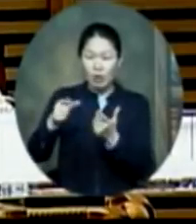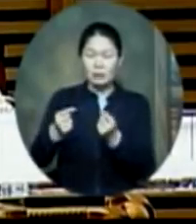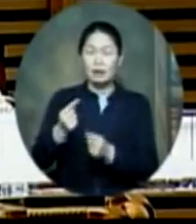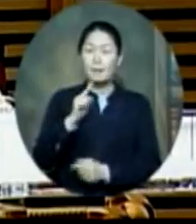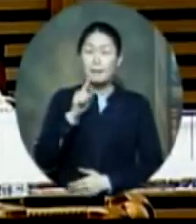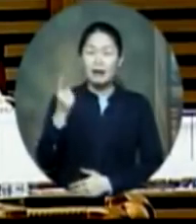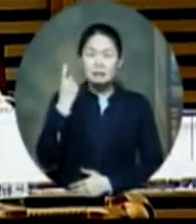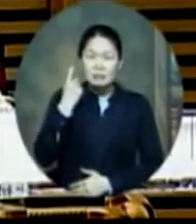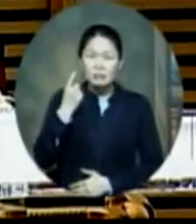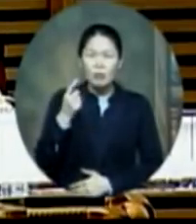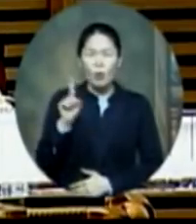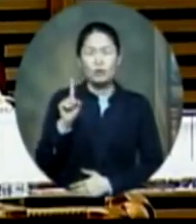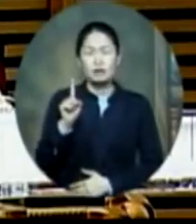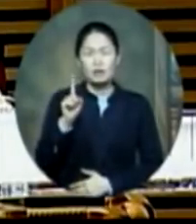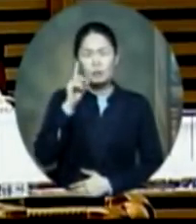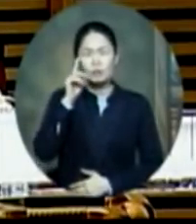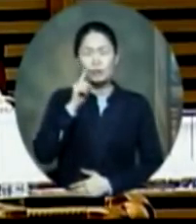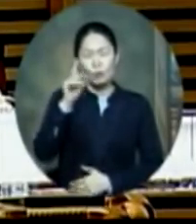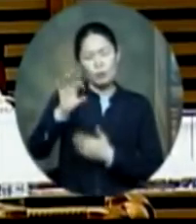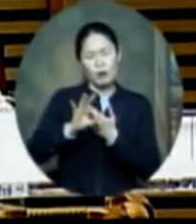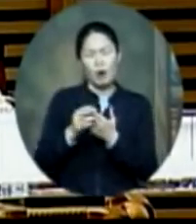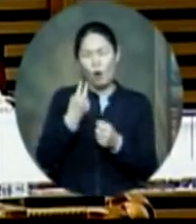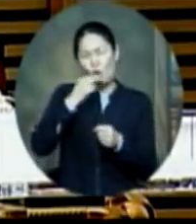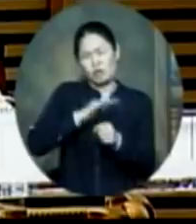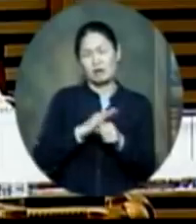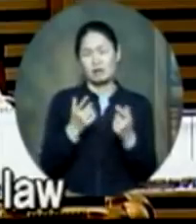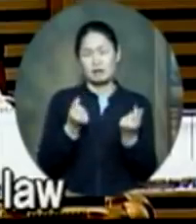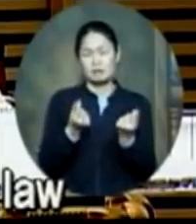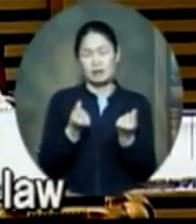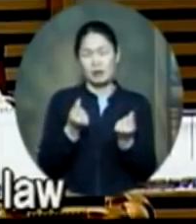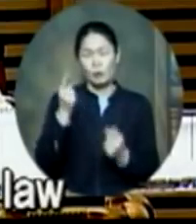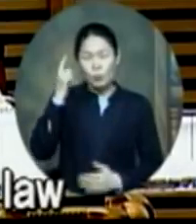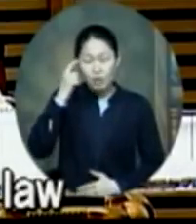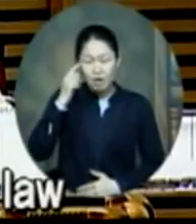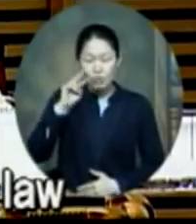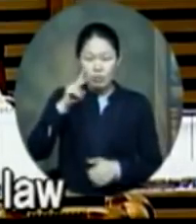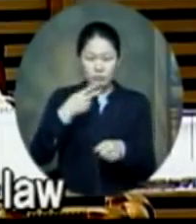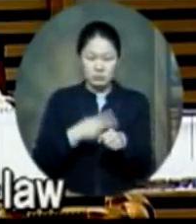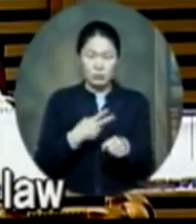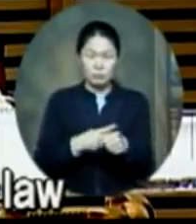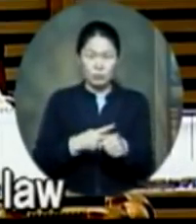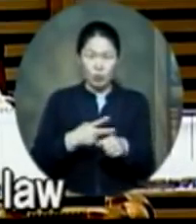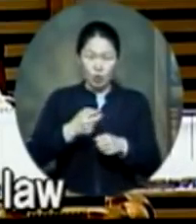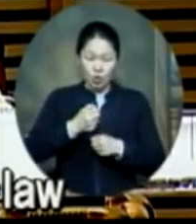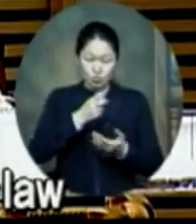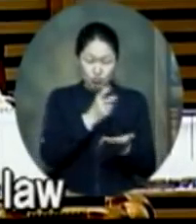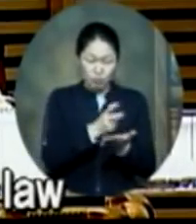듣는 것은 좀 억울한 감이 있습니다. 왜냐하면 사도 바울은 율법은 지키지